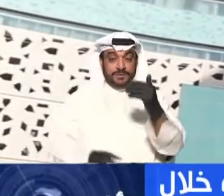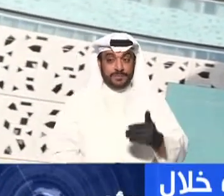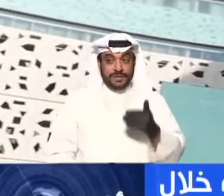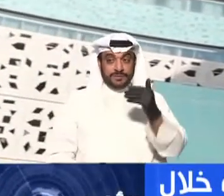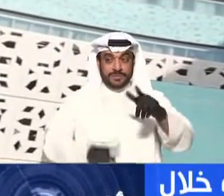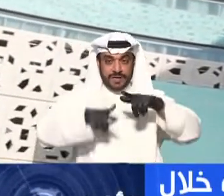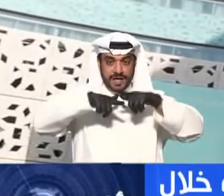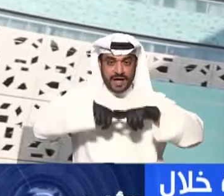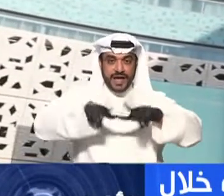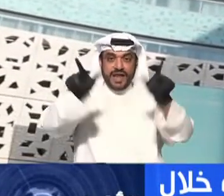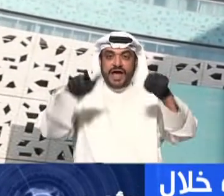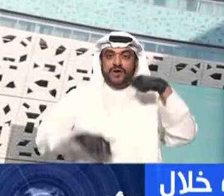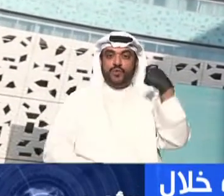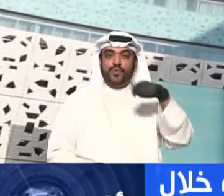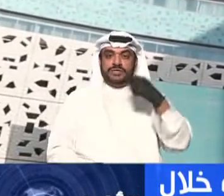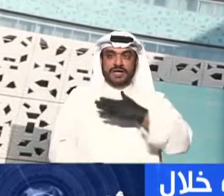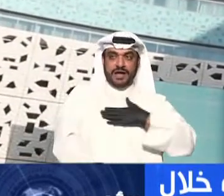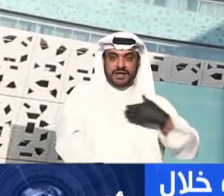إعلان وزارة الصحة شفاء